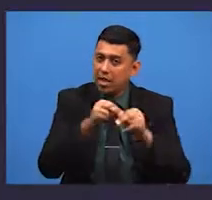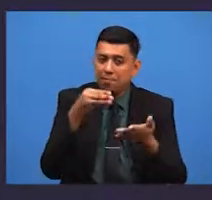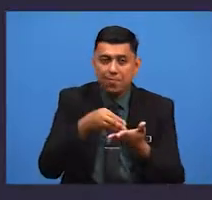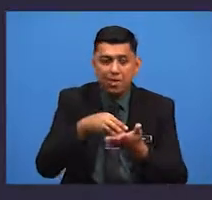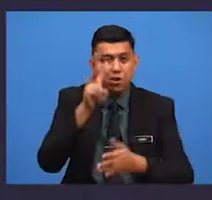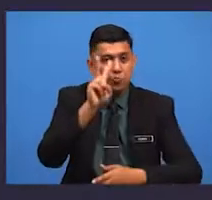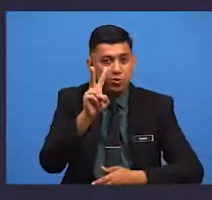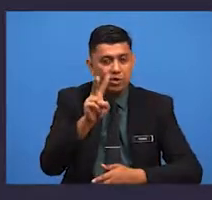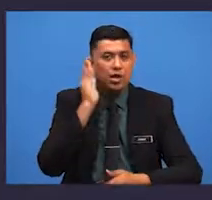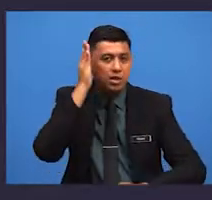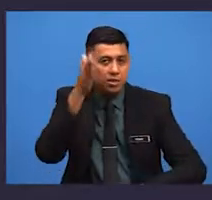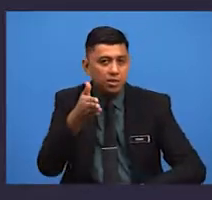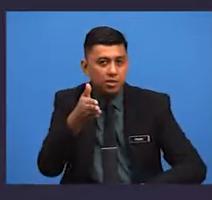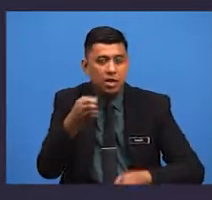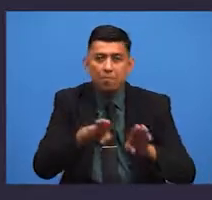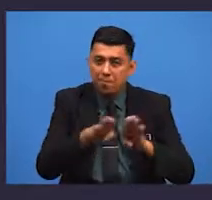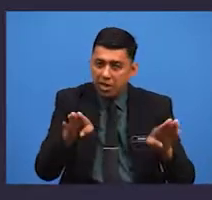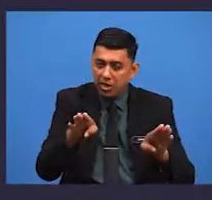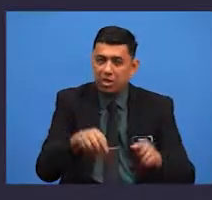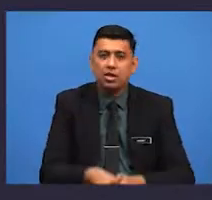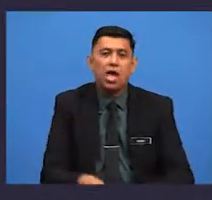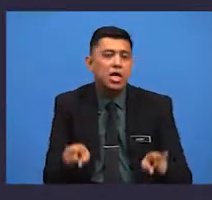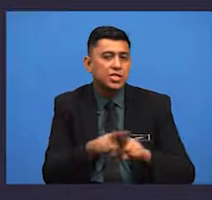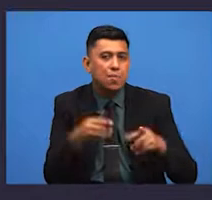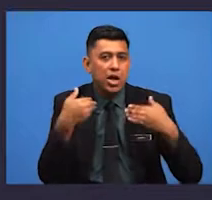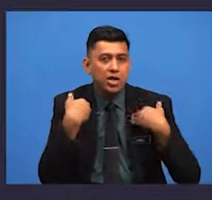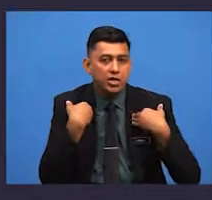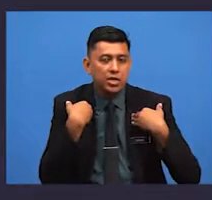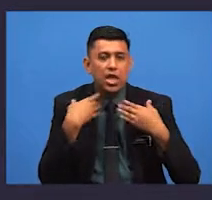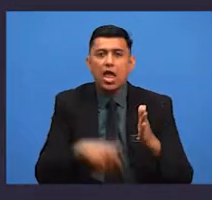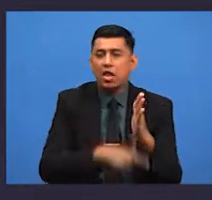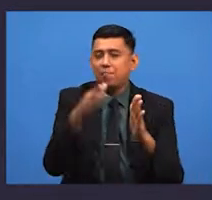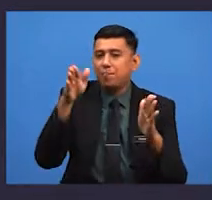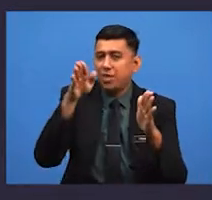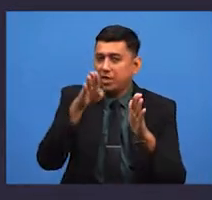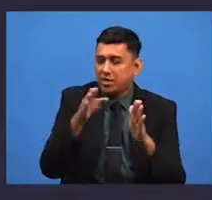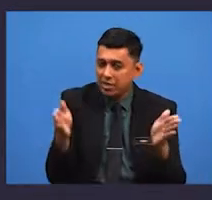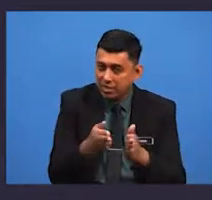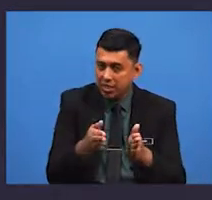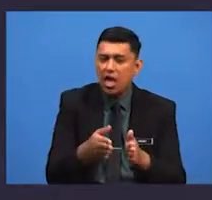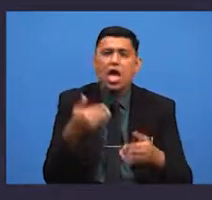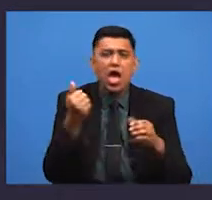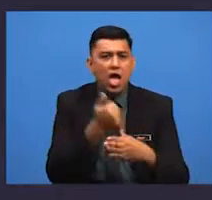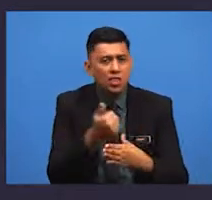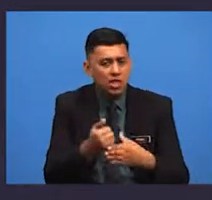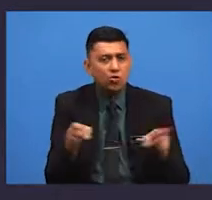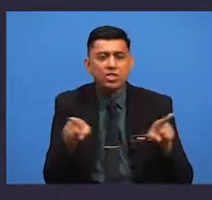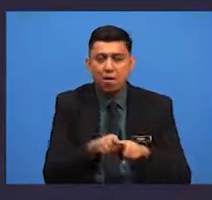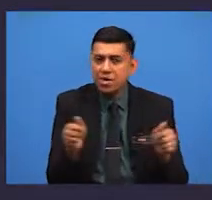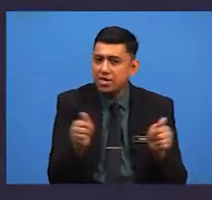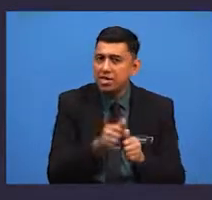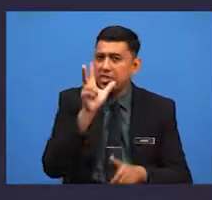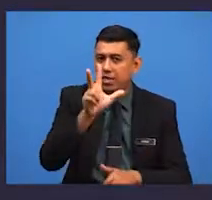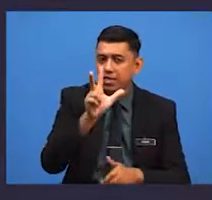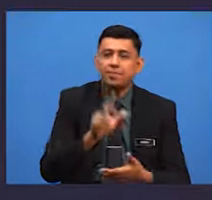2 akan dibandingkan sama ada lebih kecil atau sama dengan 3.